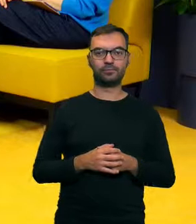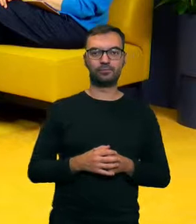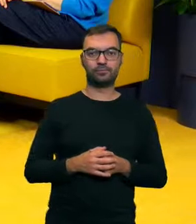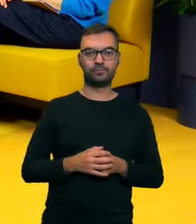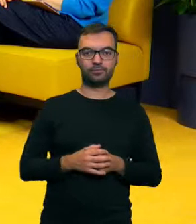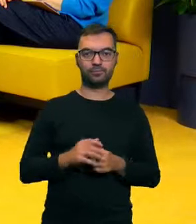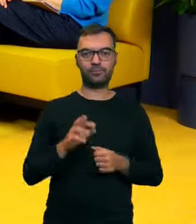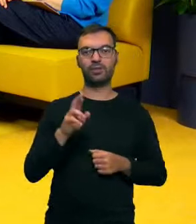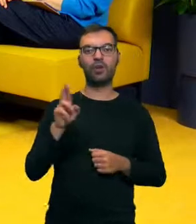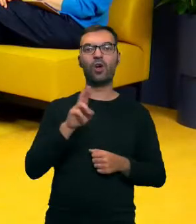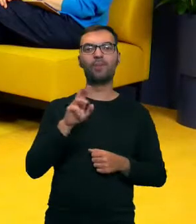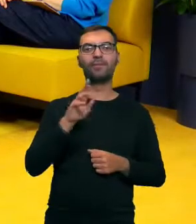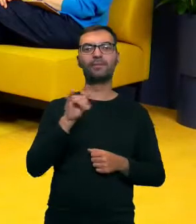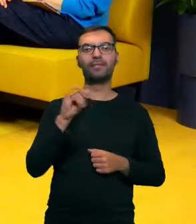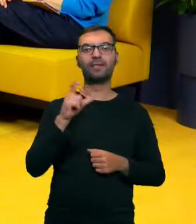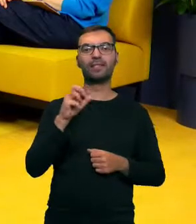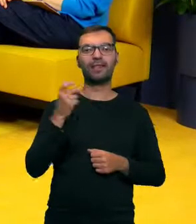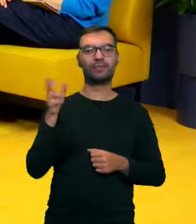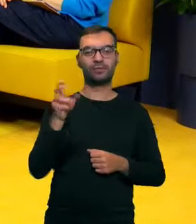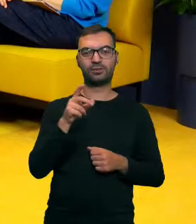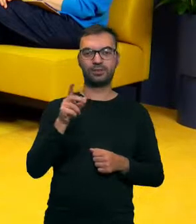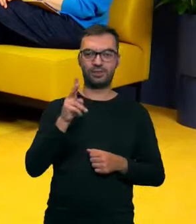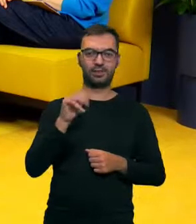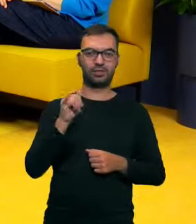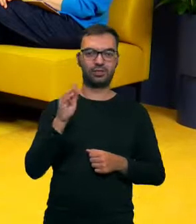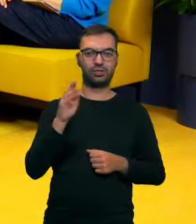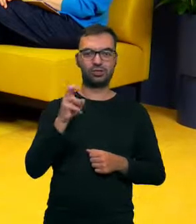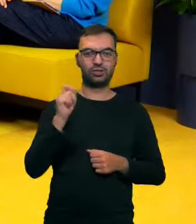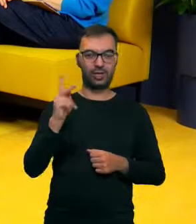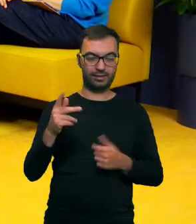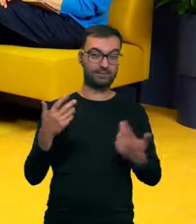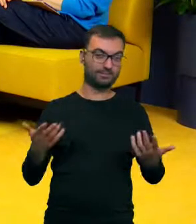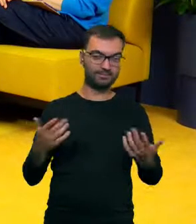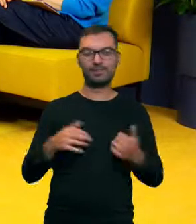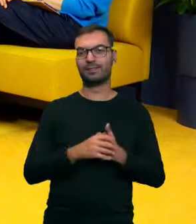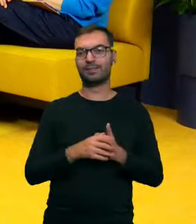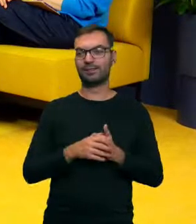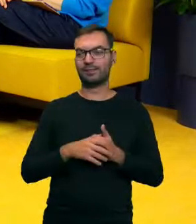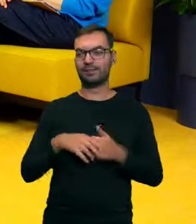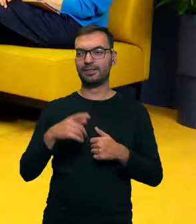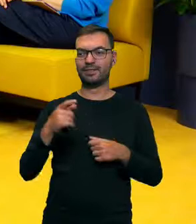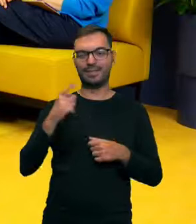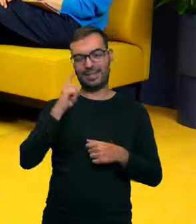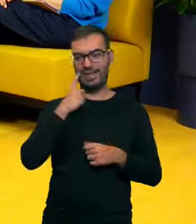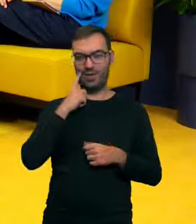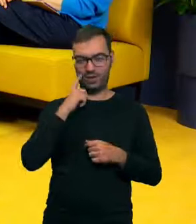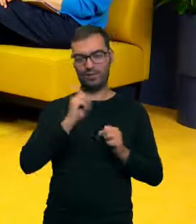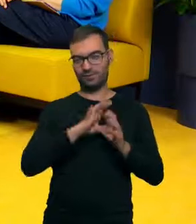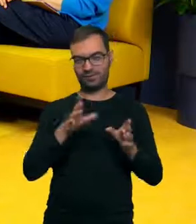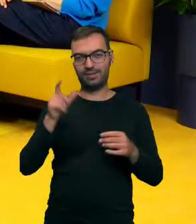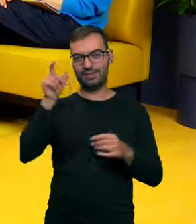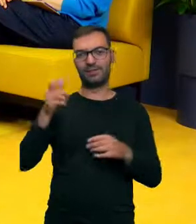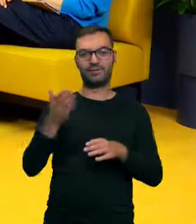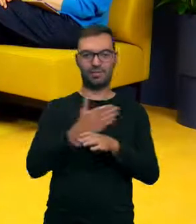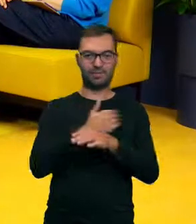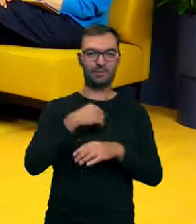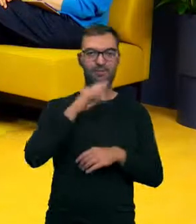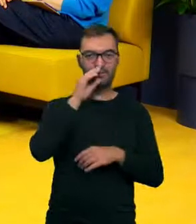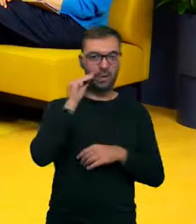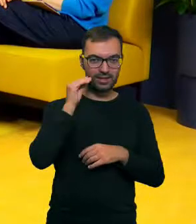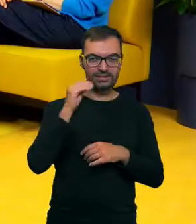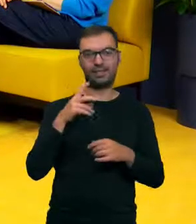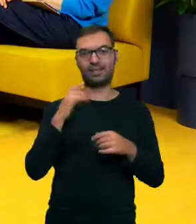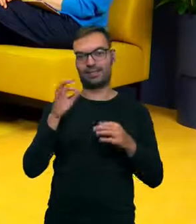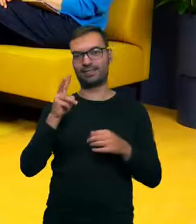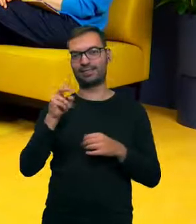No jest Robert Więckiewicz, który gra Kiszczaka, no i oprócz tego, no jakby tej pewnej ironii w obsadzeniu osoby, która grała wcześniej w Wałęsę, no to